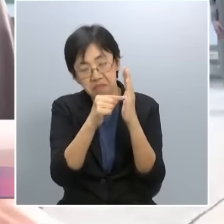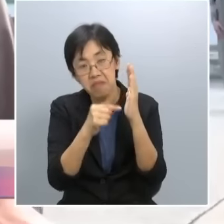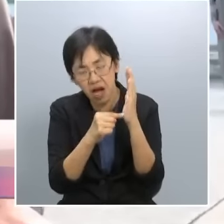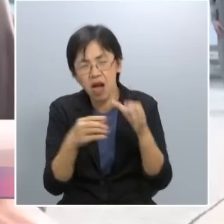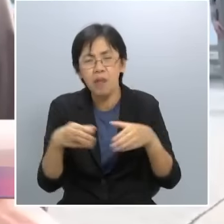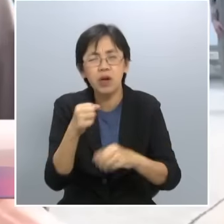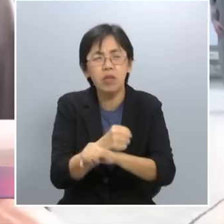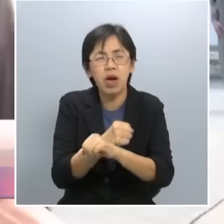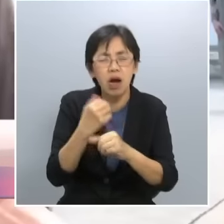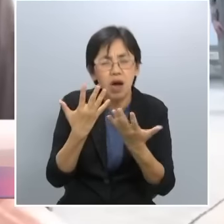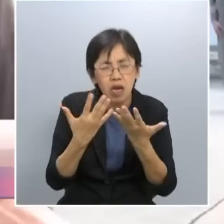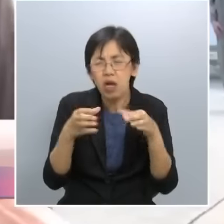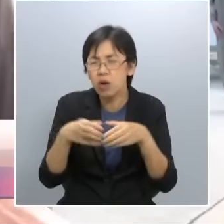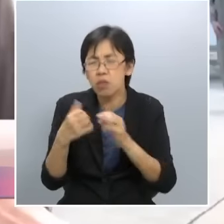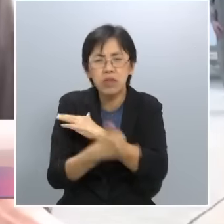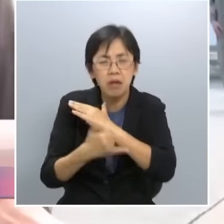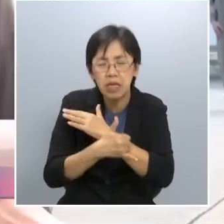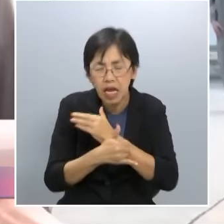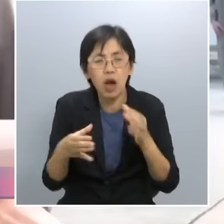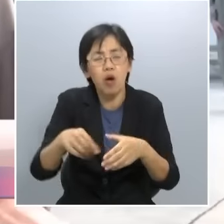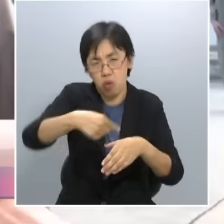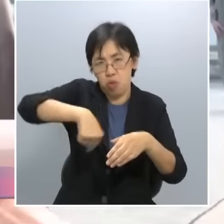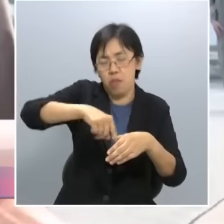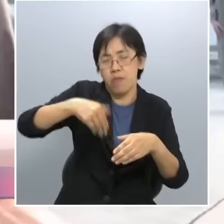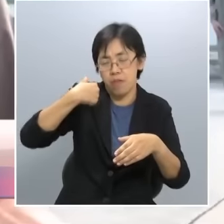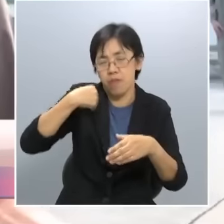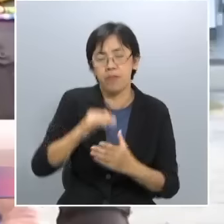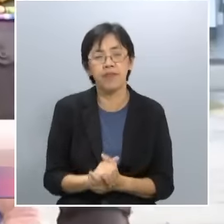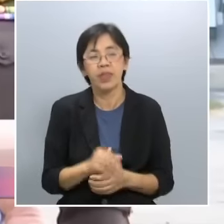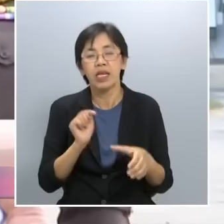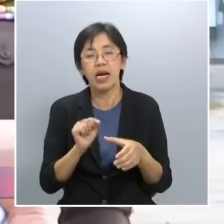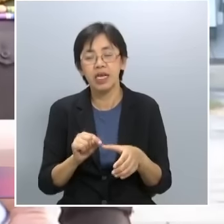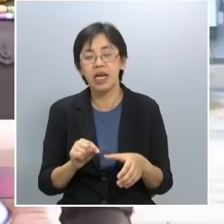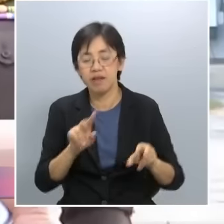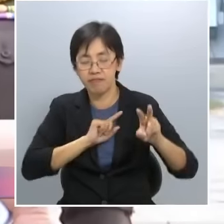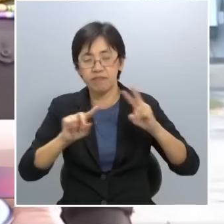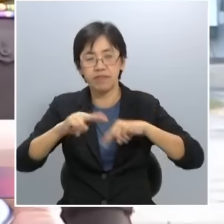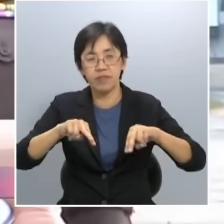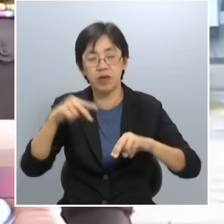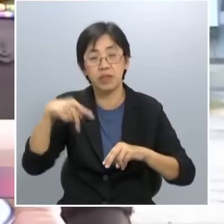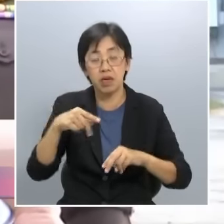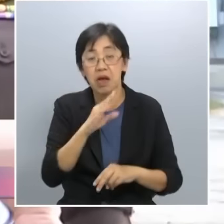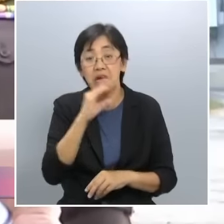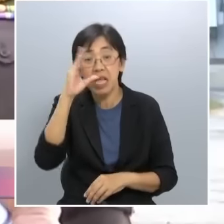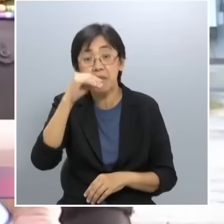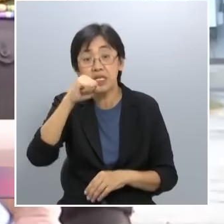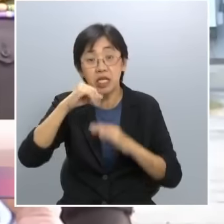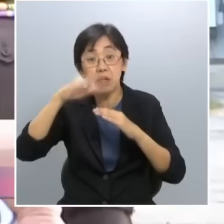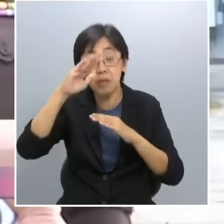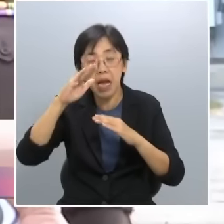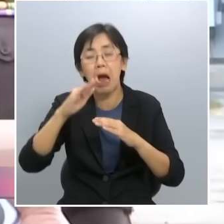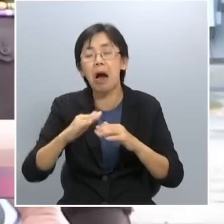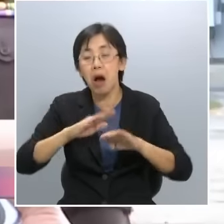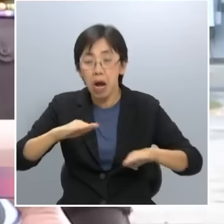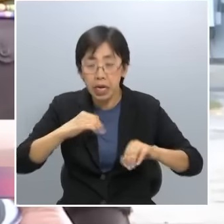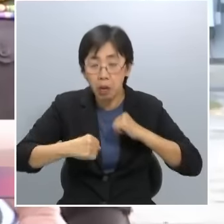างที่อยู่เนี่ยตอนนี้ก็เงียบไปเยอะเราเอาหน่วยประการพิเศษลงมาด้วยเลยตอนนี้หลัง4ทุ่มแล้วถ้ายังมีออกไปอยู่นอกบ้านก็จะเชิญผู้ป